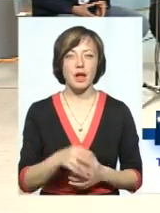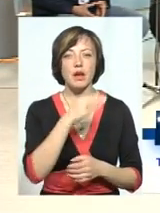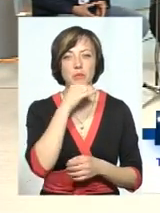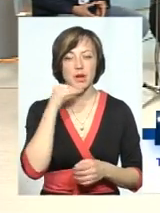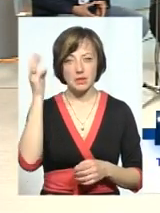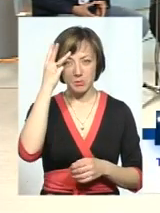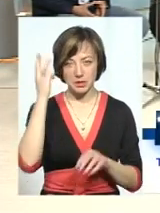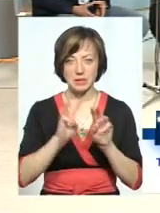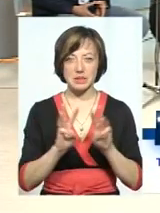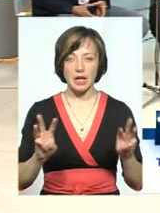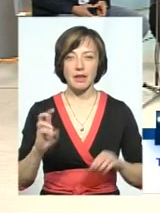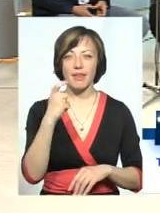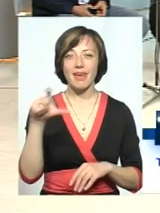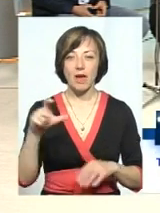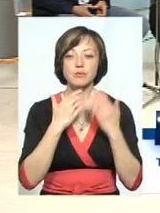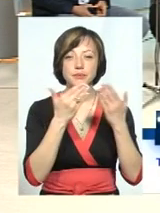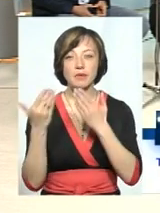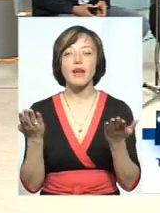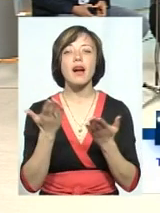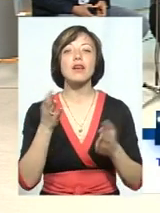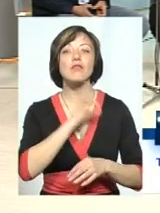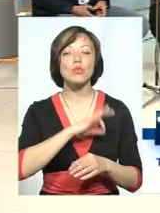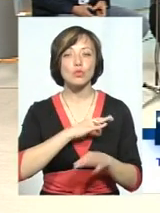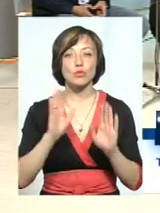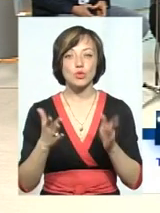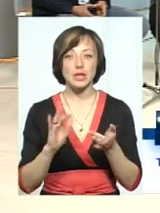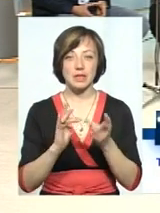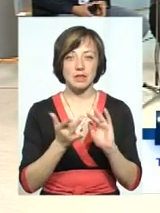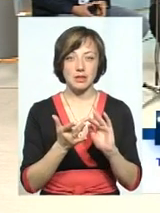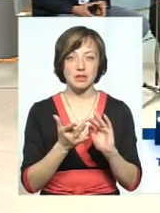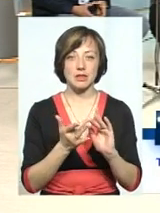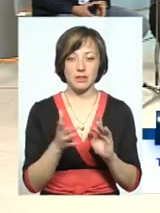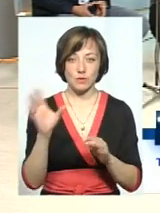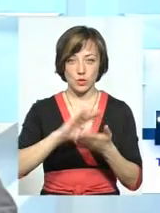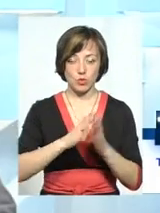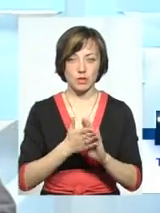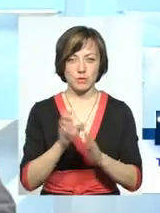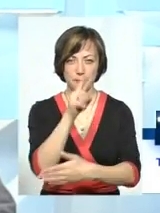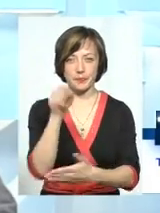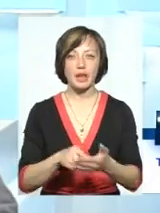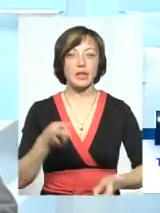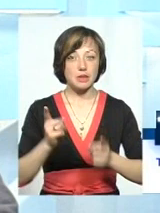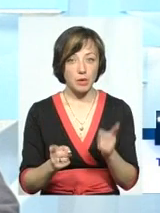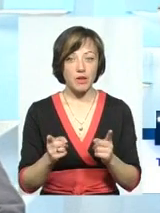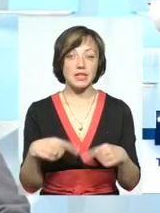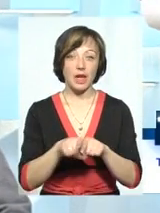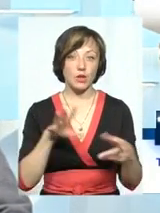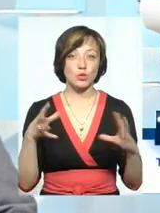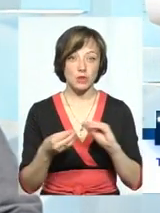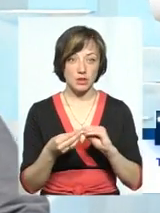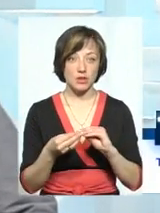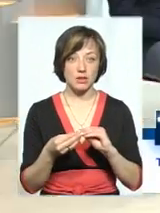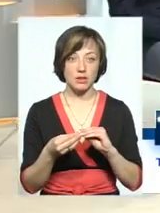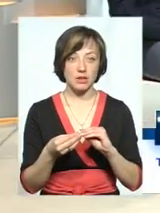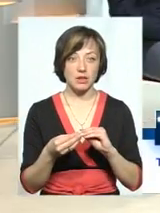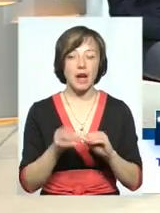хмельницькому сайті є, проводилися опитування, які соцмережі будете використовувати через от цю всю ситуацію. Ну і насправді, такі результати там у